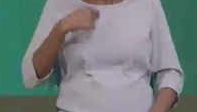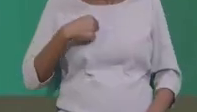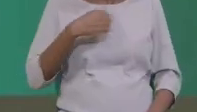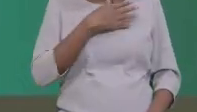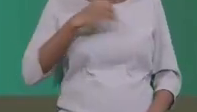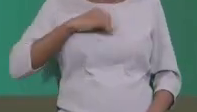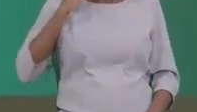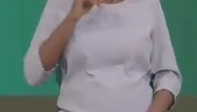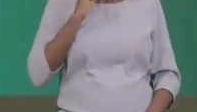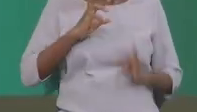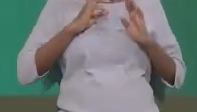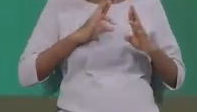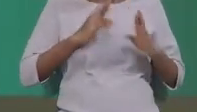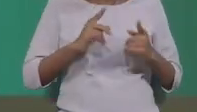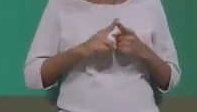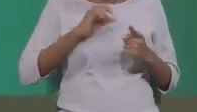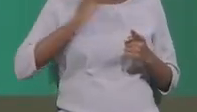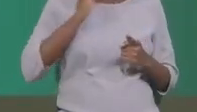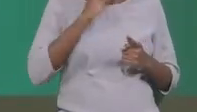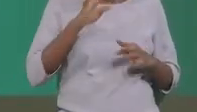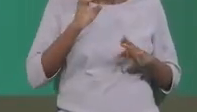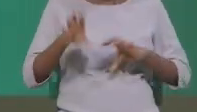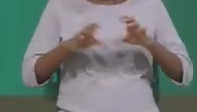Ce que Dieu ne nous a pas donné et ne devons pas répondre.